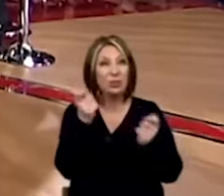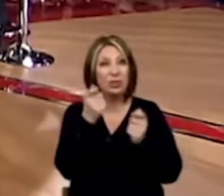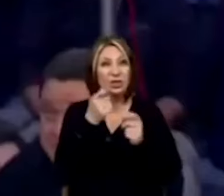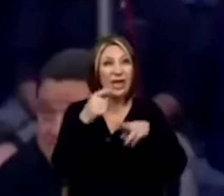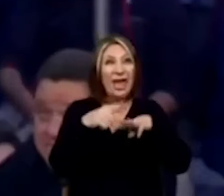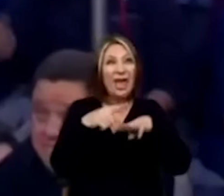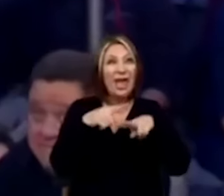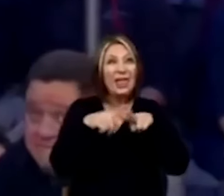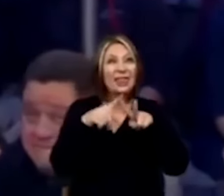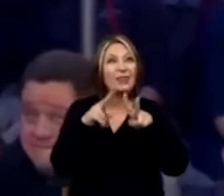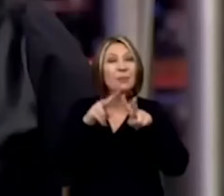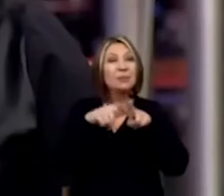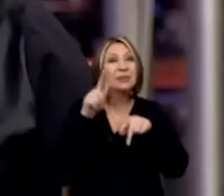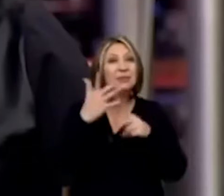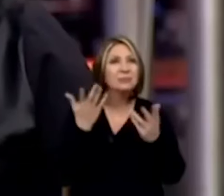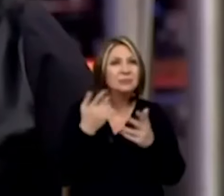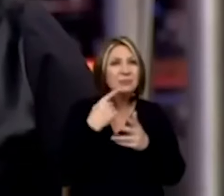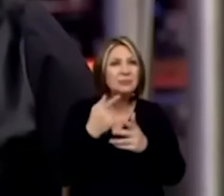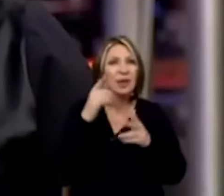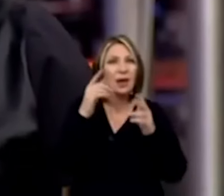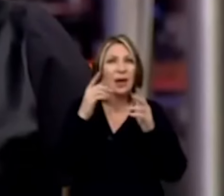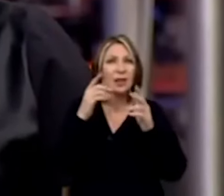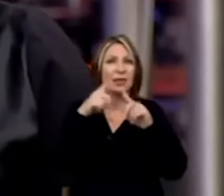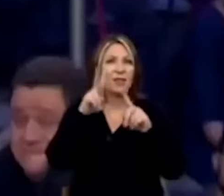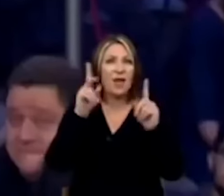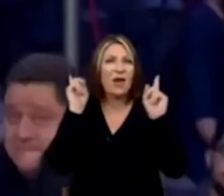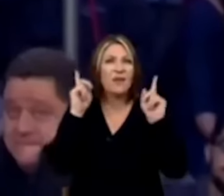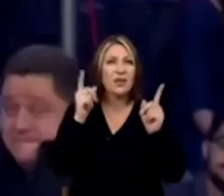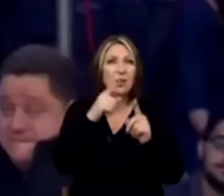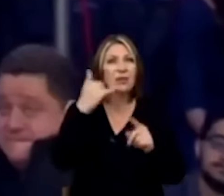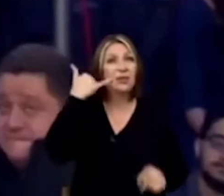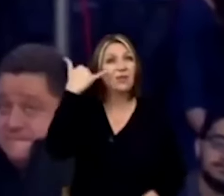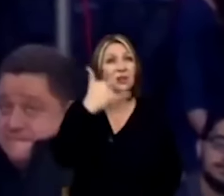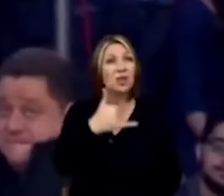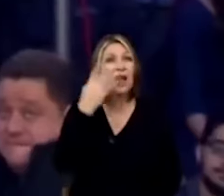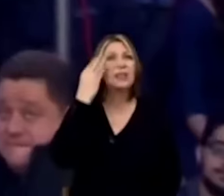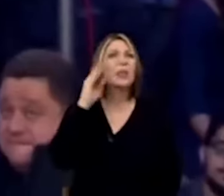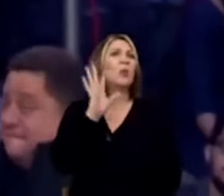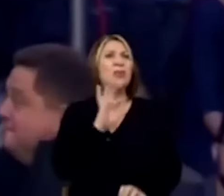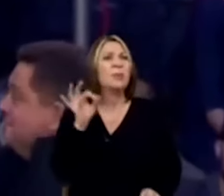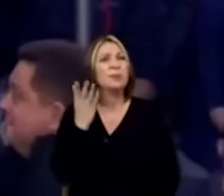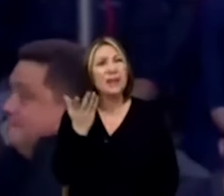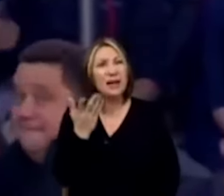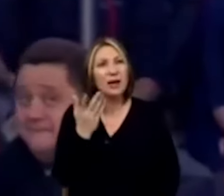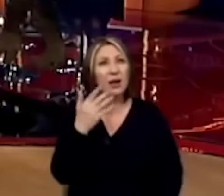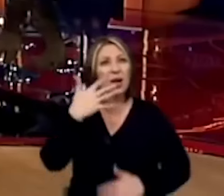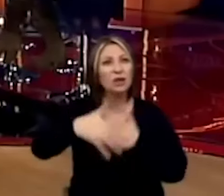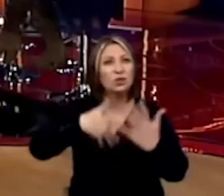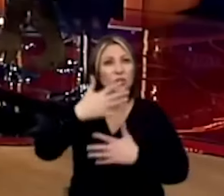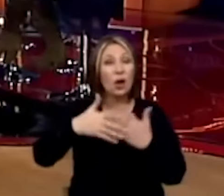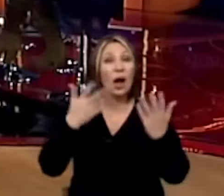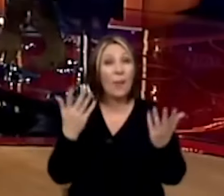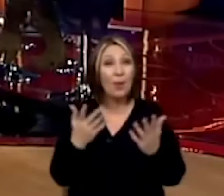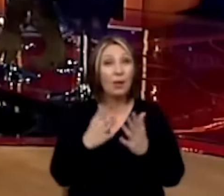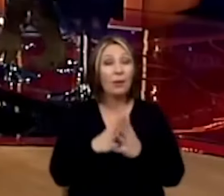diyor animal'ısın diyor. Animal'ısın diyor bu işin diyor. O da telefon açmış, anlamıyor tam olarak filan. Karışıyor fakat...